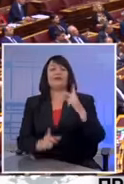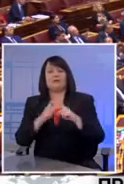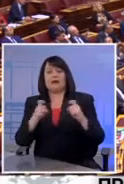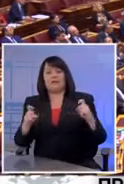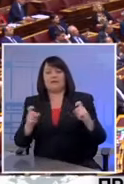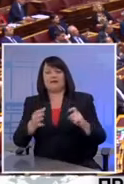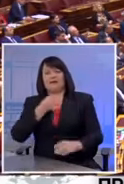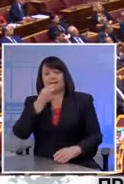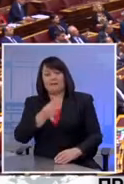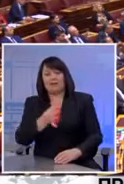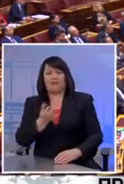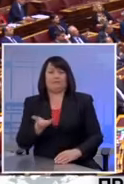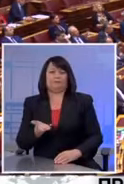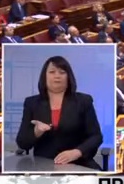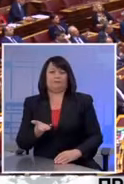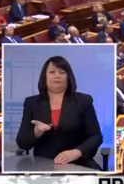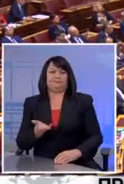Λοιπόν, δύο πράγματα βρίσκω ενδιαφέροντα.